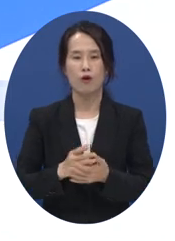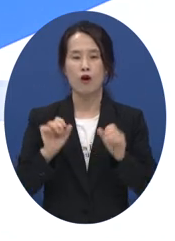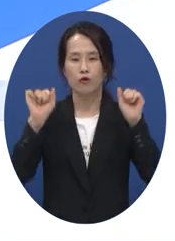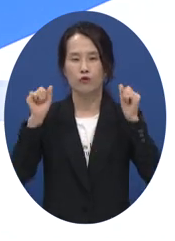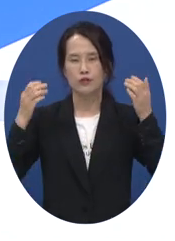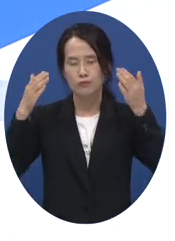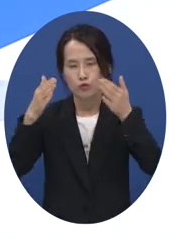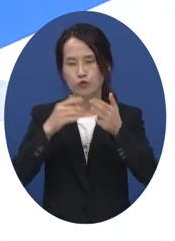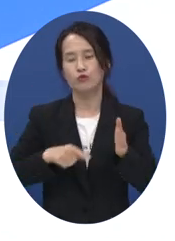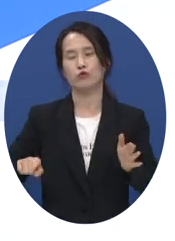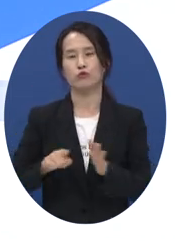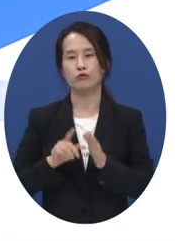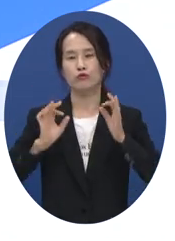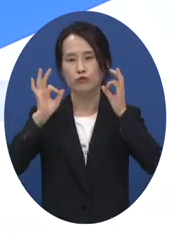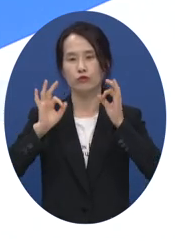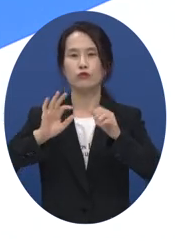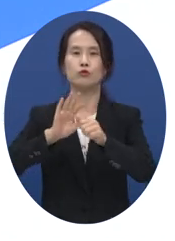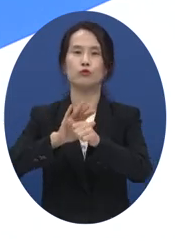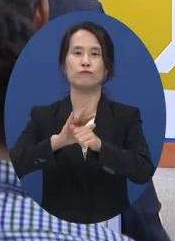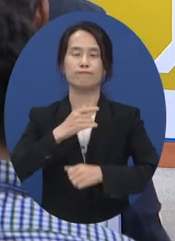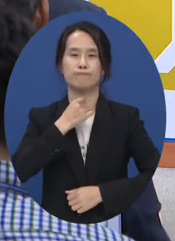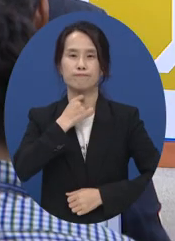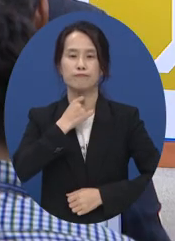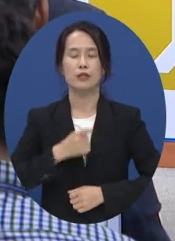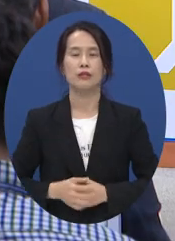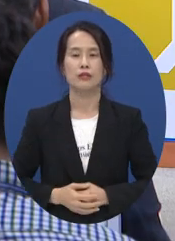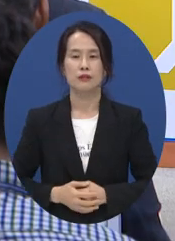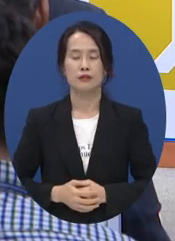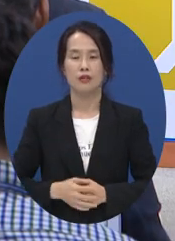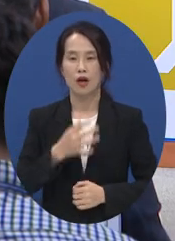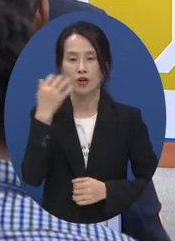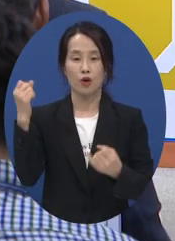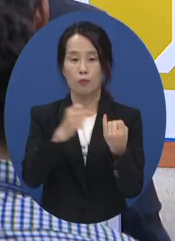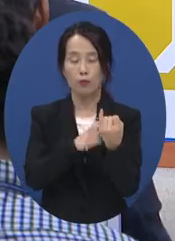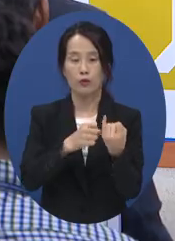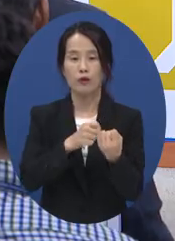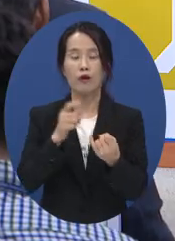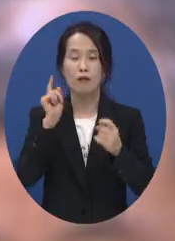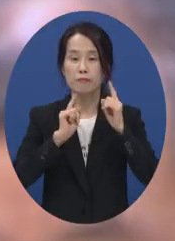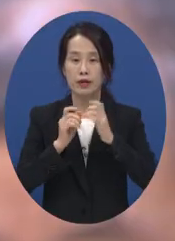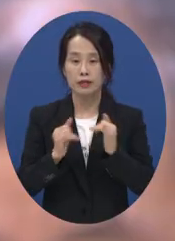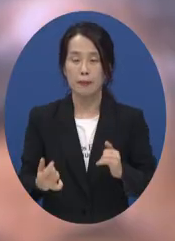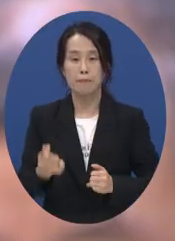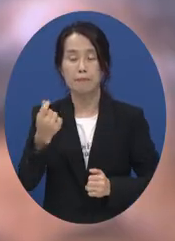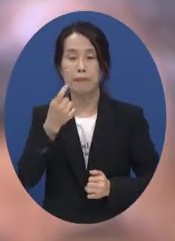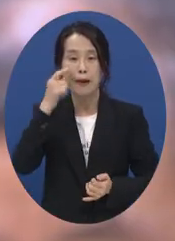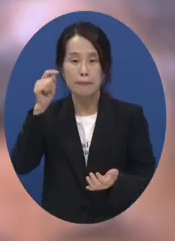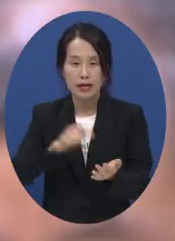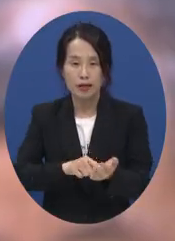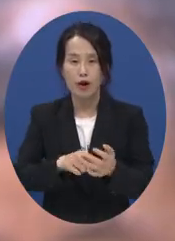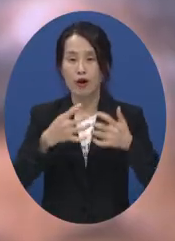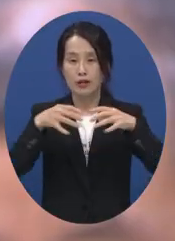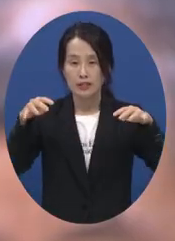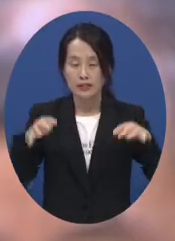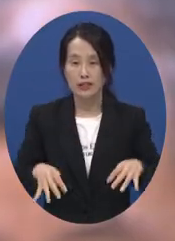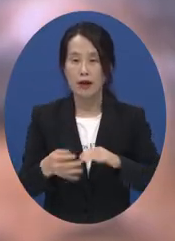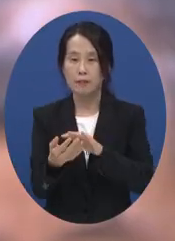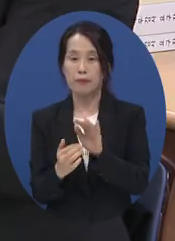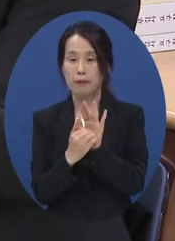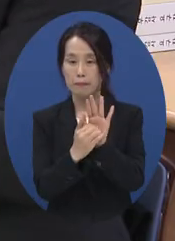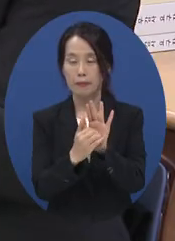운동에 전념할 수 있도록 최선을 다하겠습니다. 성폭력 피해자 조기 발견 시스템과 사전 예방 체계를